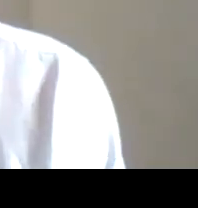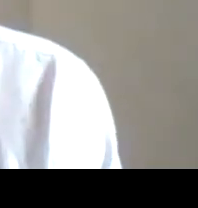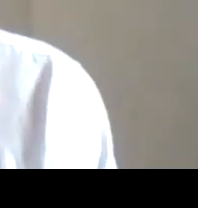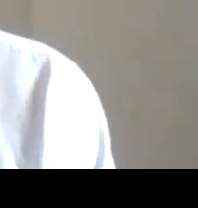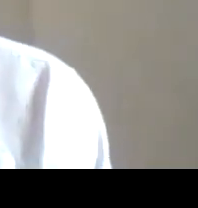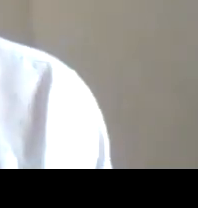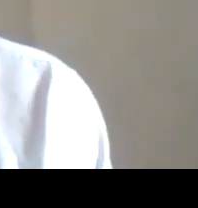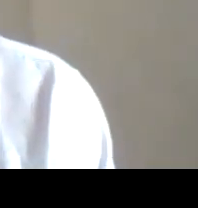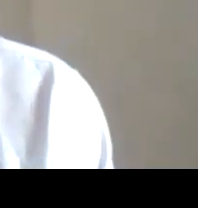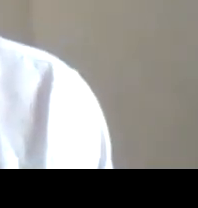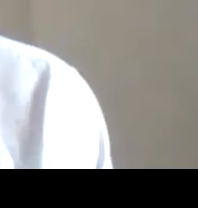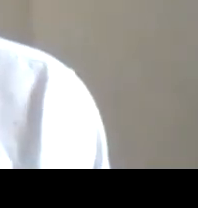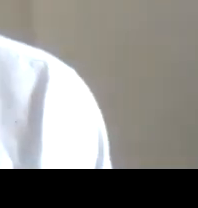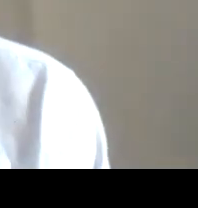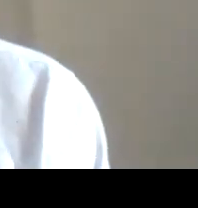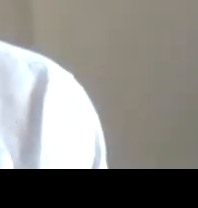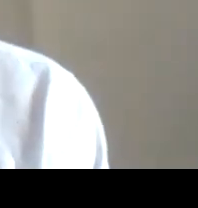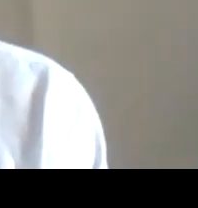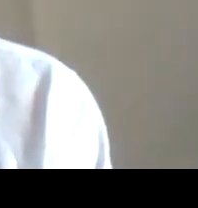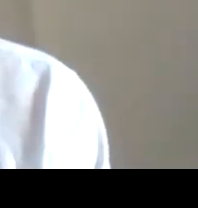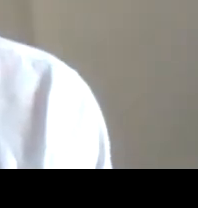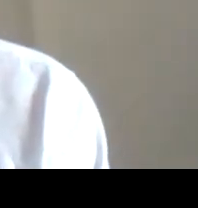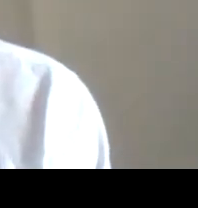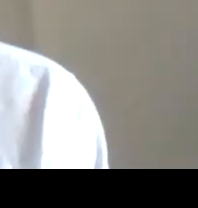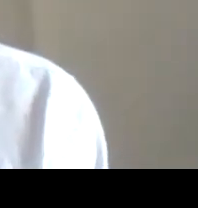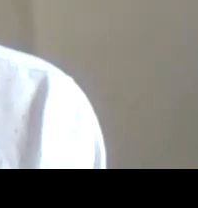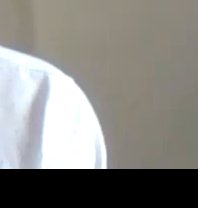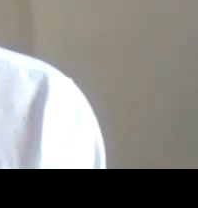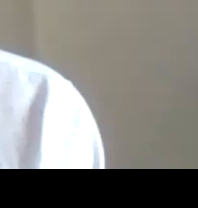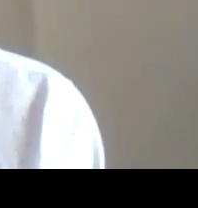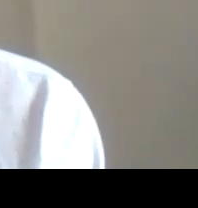Right. No, bây giờ hỏi thầy, nói theo tôi nha. Do you like to learn English?